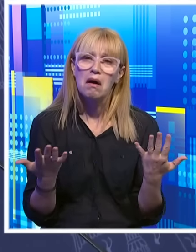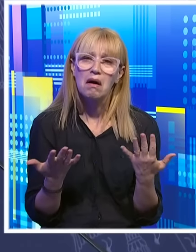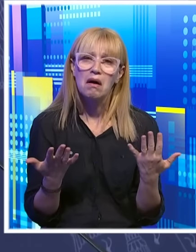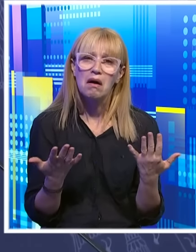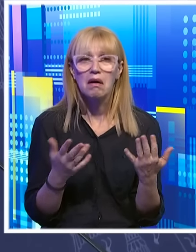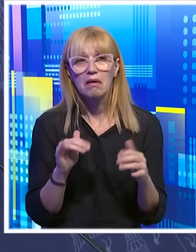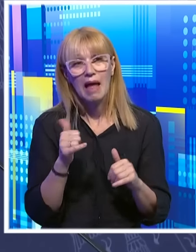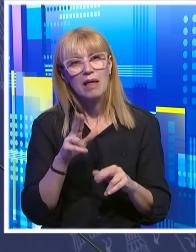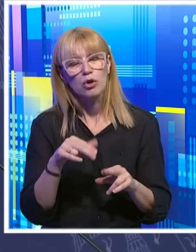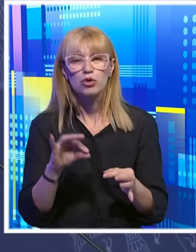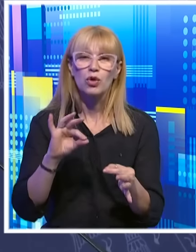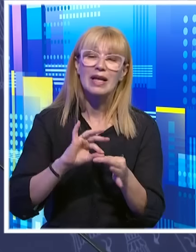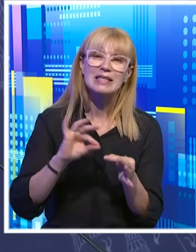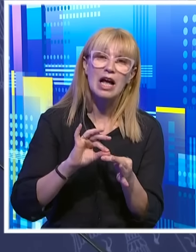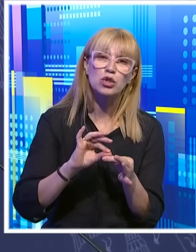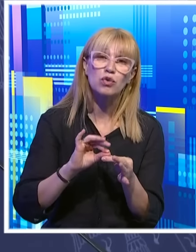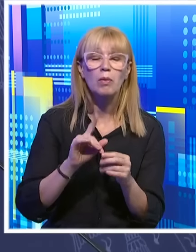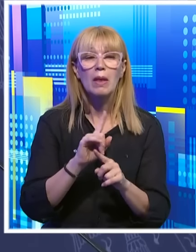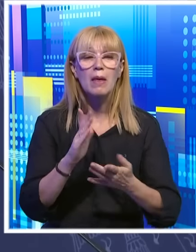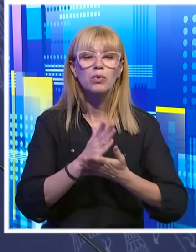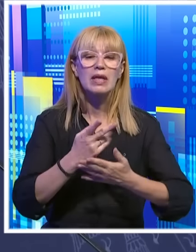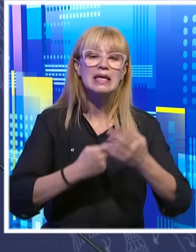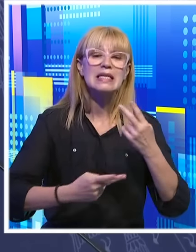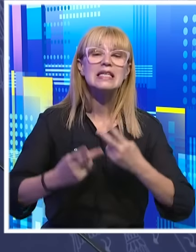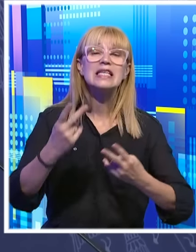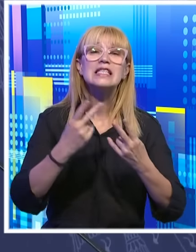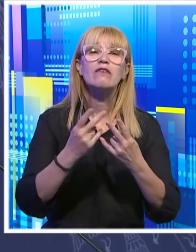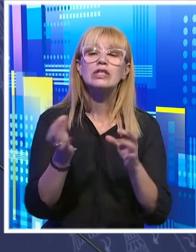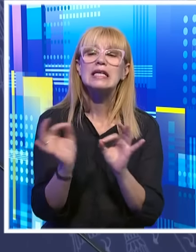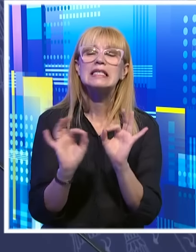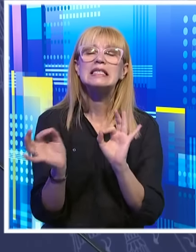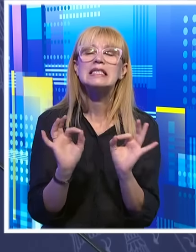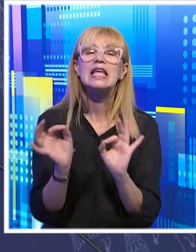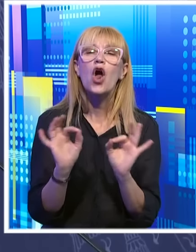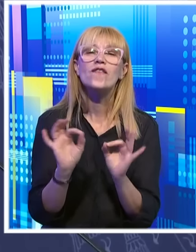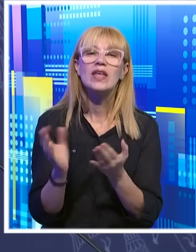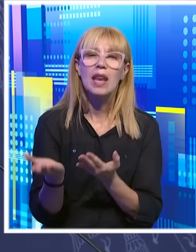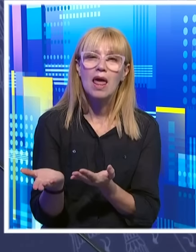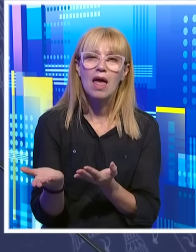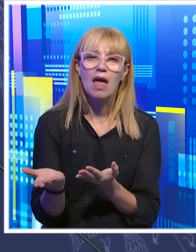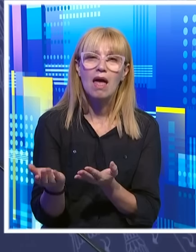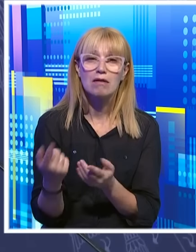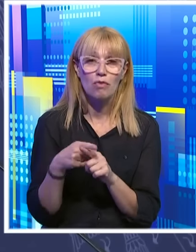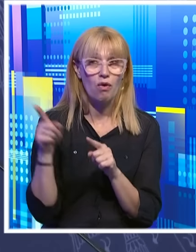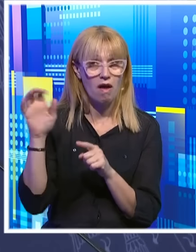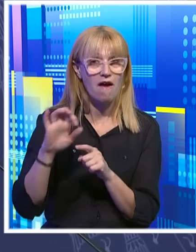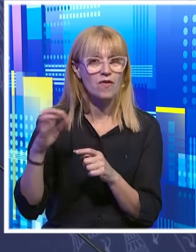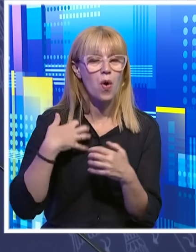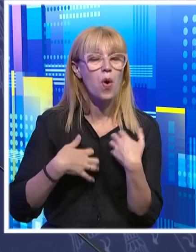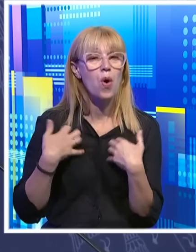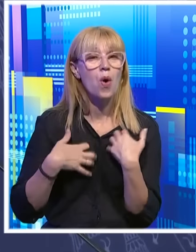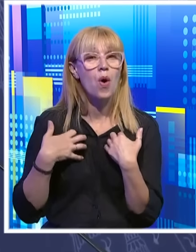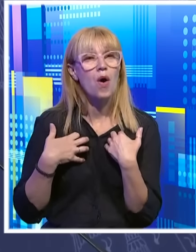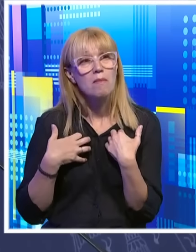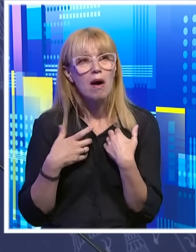li da sačuvamo da ne izvozimo sirovine za Evropu, jer im je to preko potrebno, nego možemo